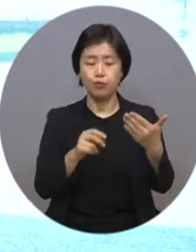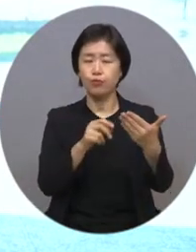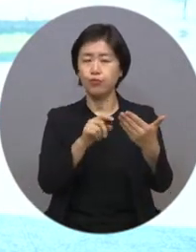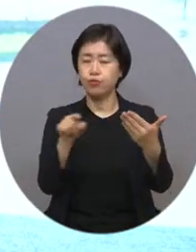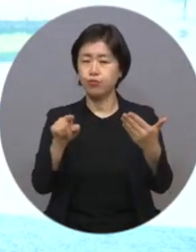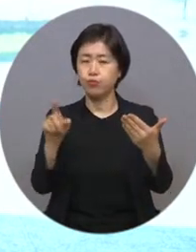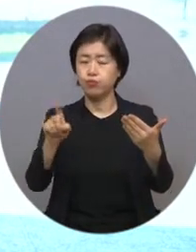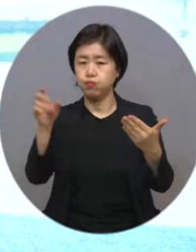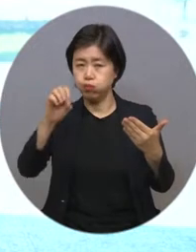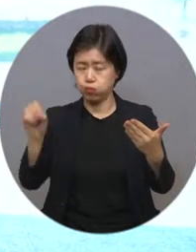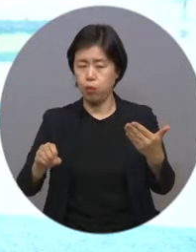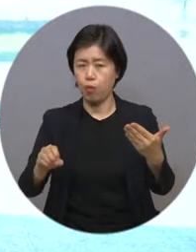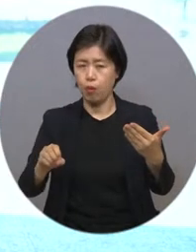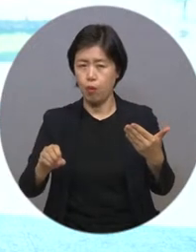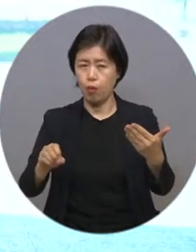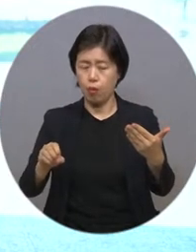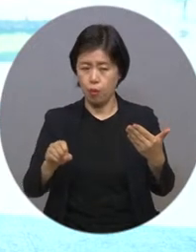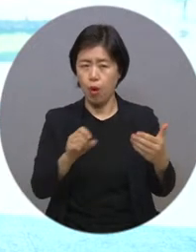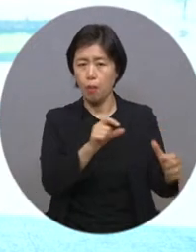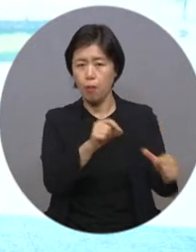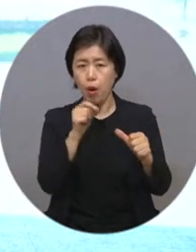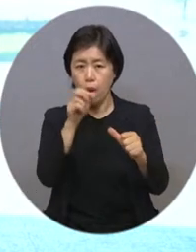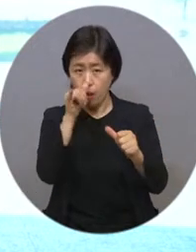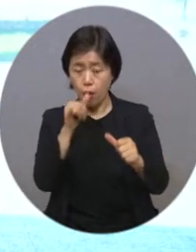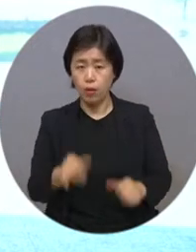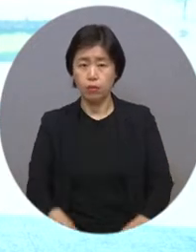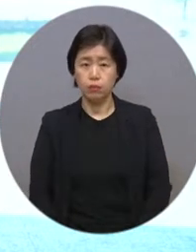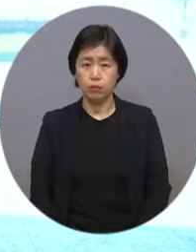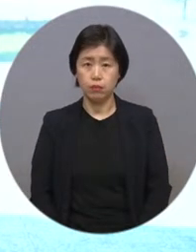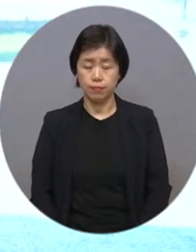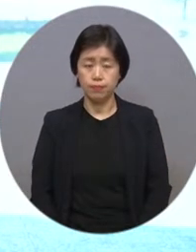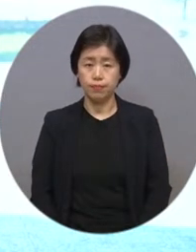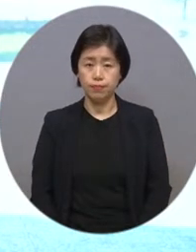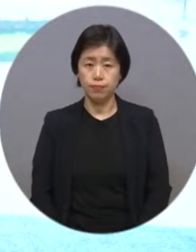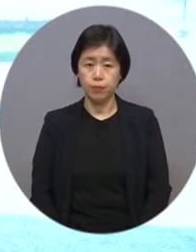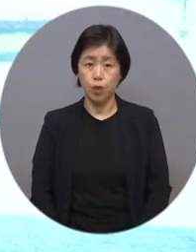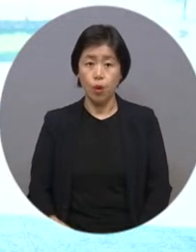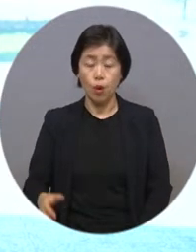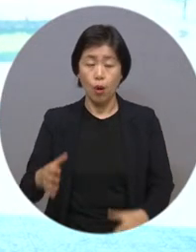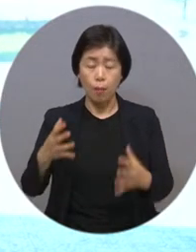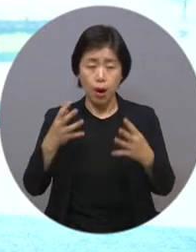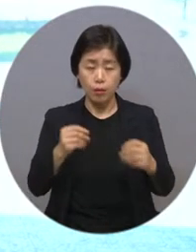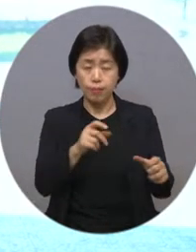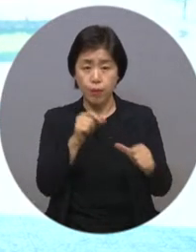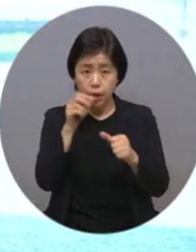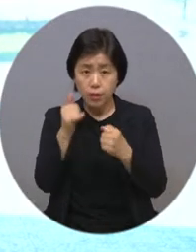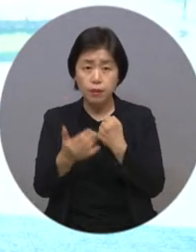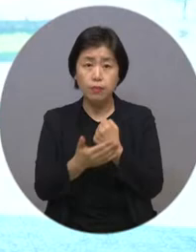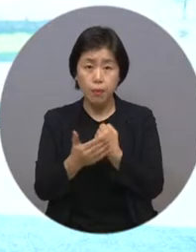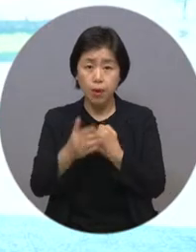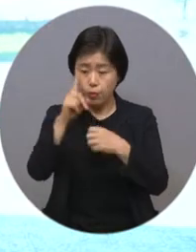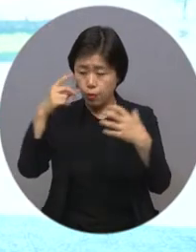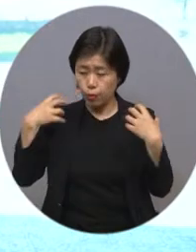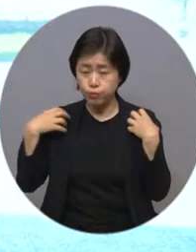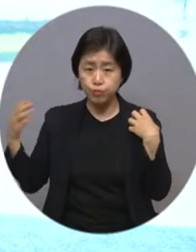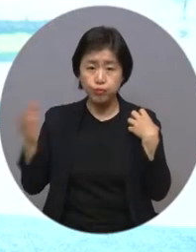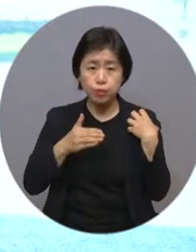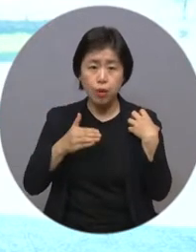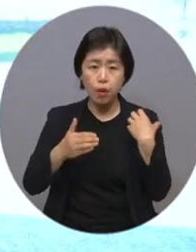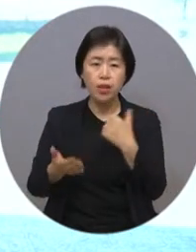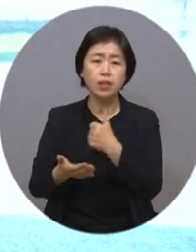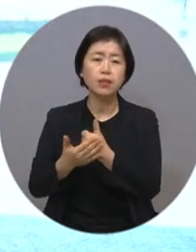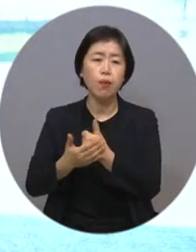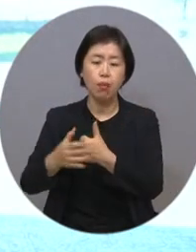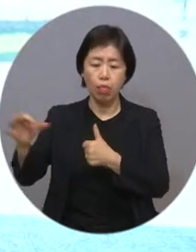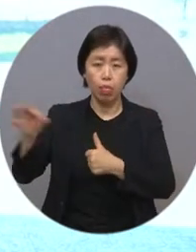회사들이 그거에 대한 어떤 부담금을 이제 내고 있는 상황에서 저희는 정부의 이제 지원금을 받는 어떤 그런 쾌거를 거두고